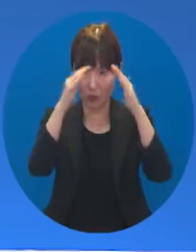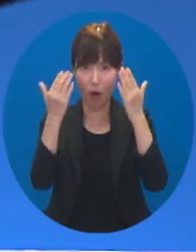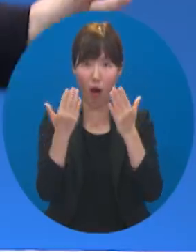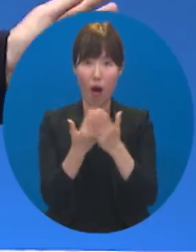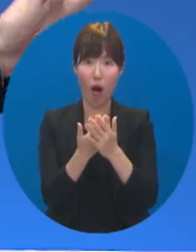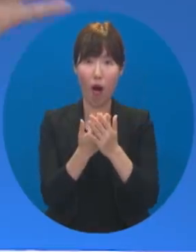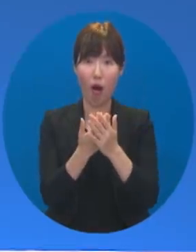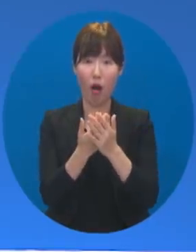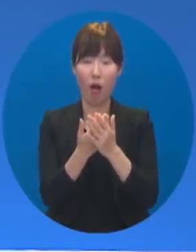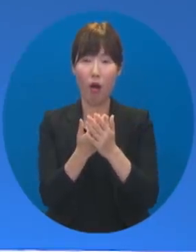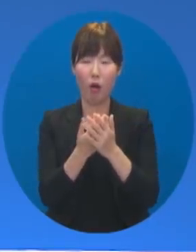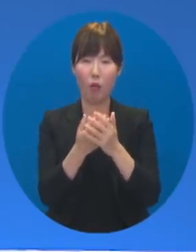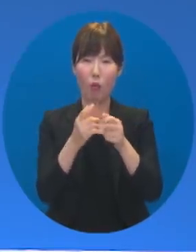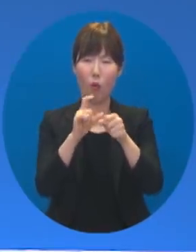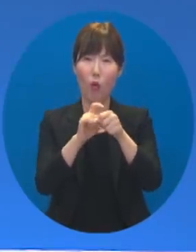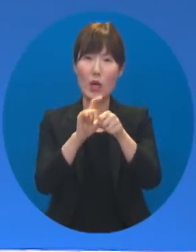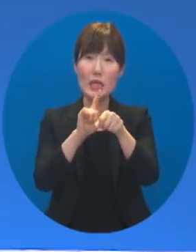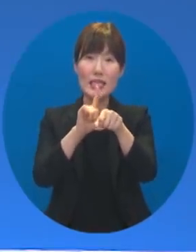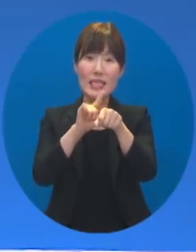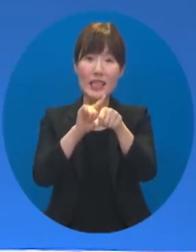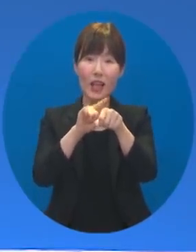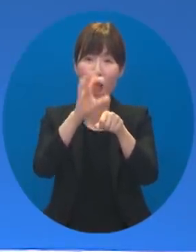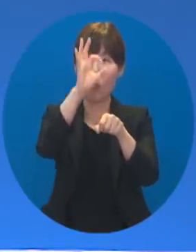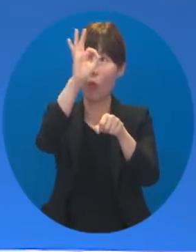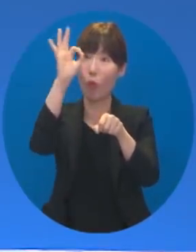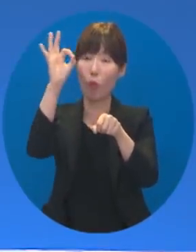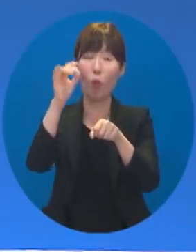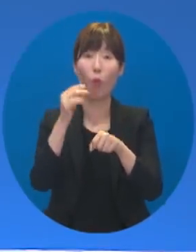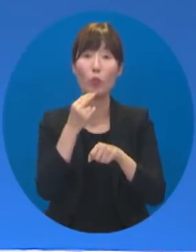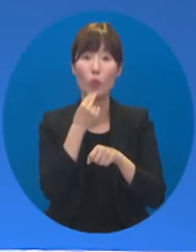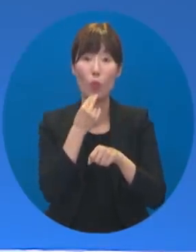시계 같은 게 없습니다. 그래서 딱 들어가서